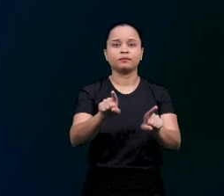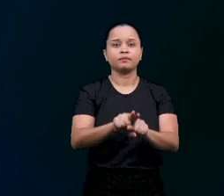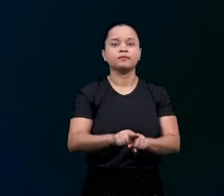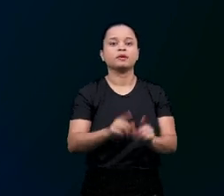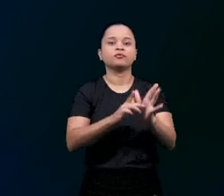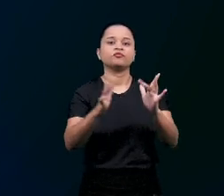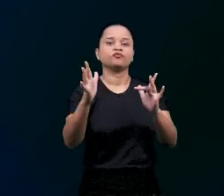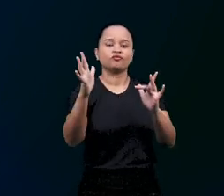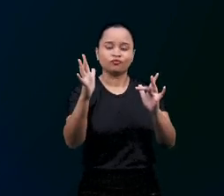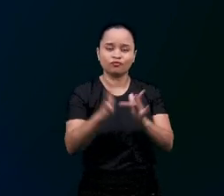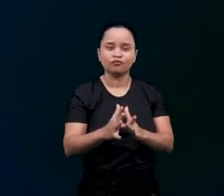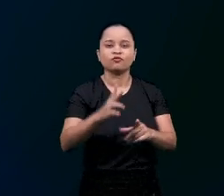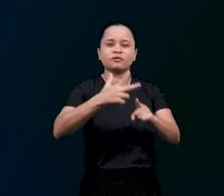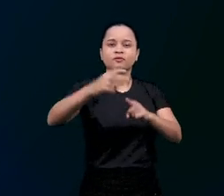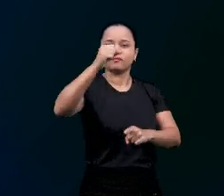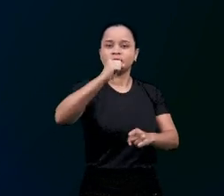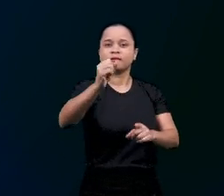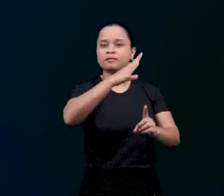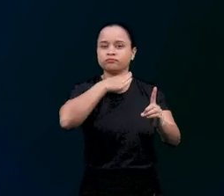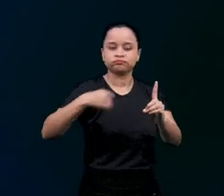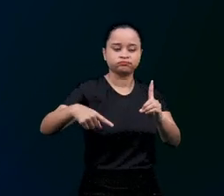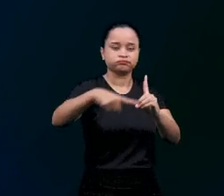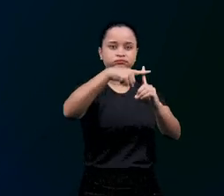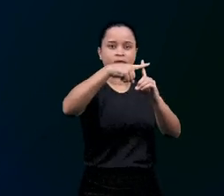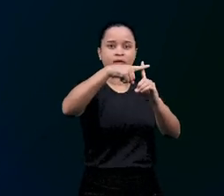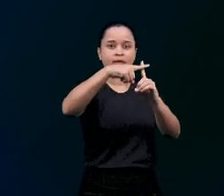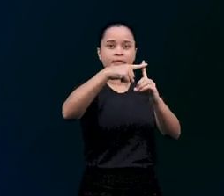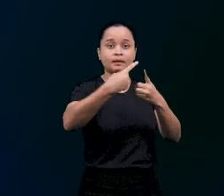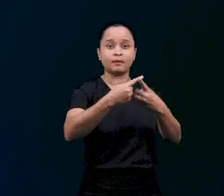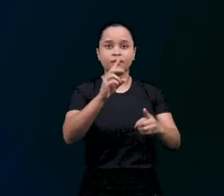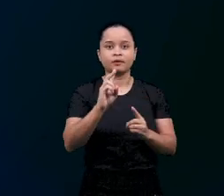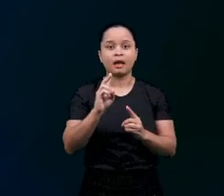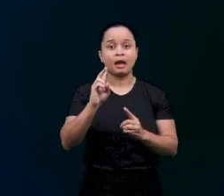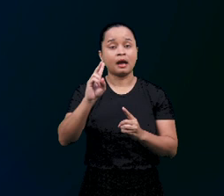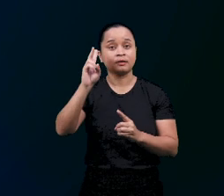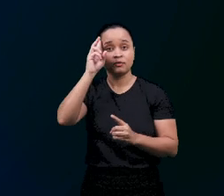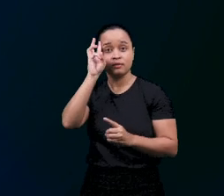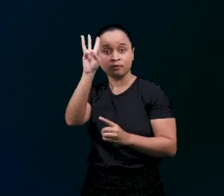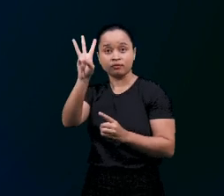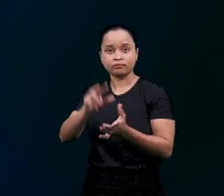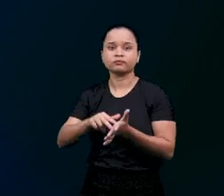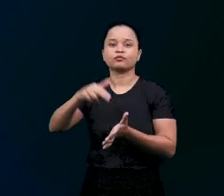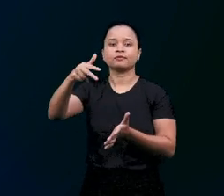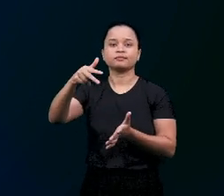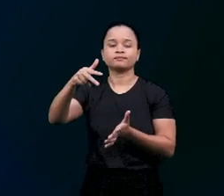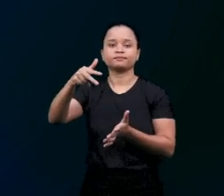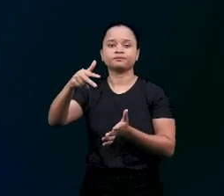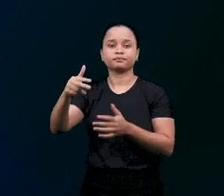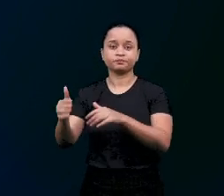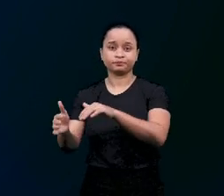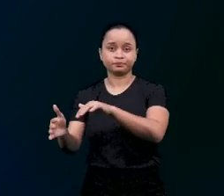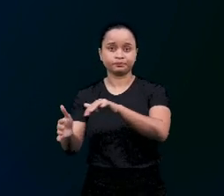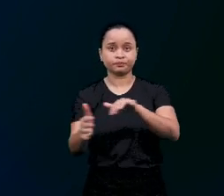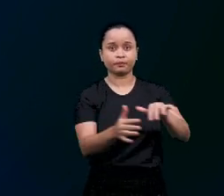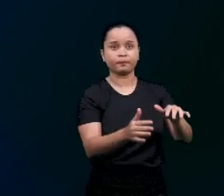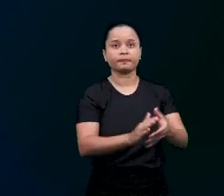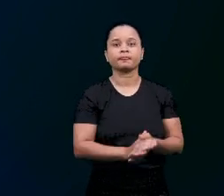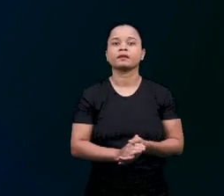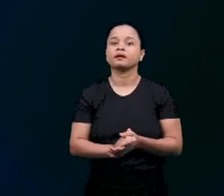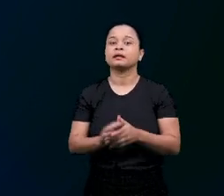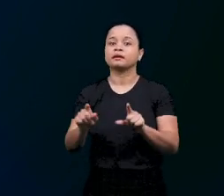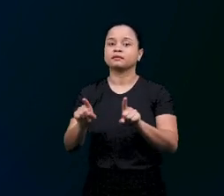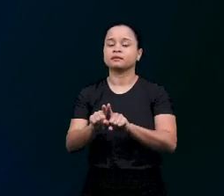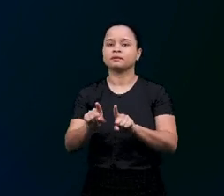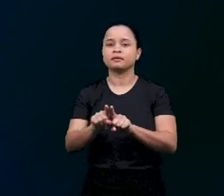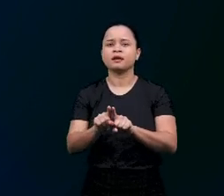la victoire, la résurrection au 3e jour. Pendant que Saül se préoccupait à devenir un homme selon le